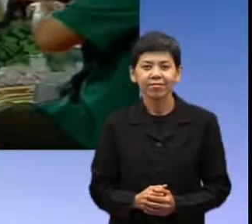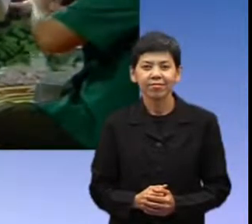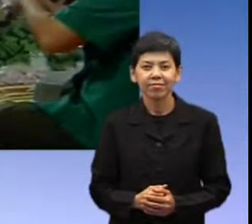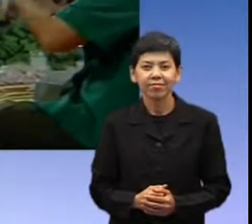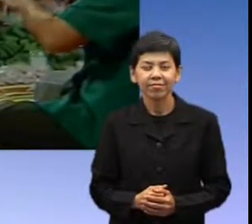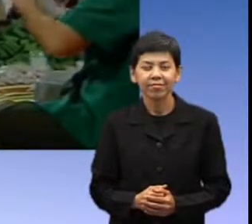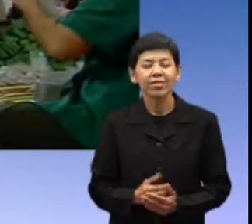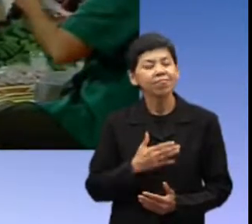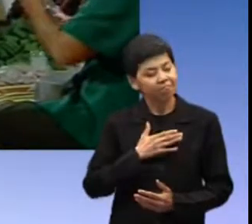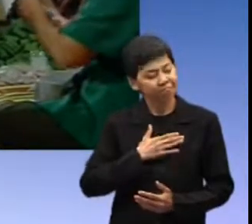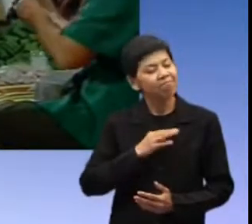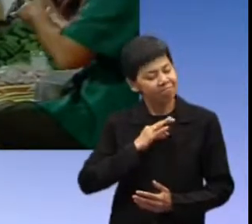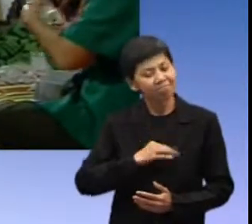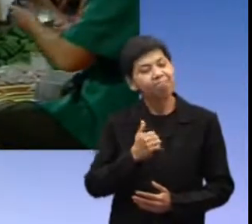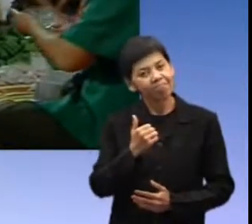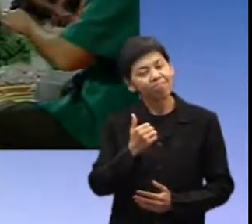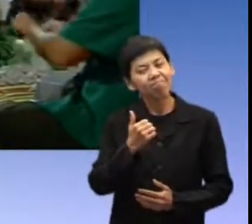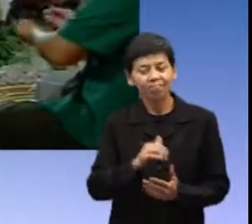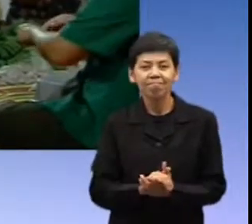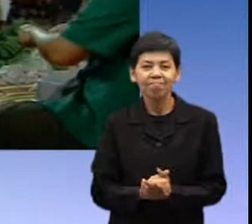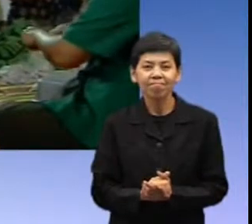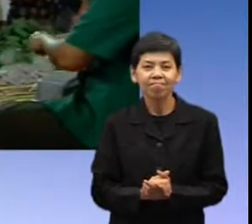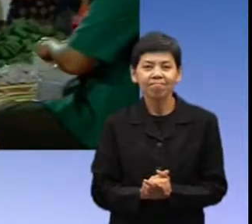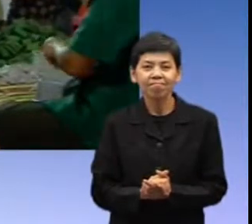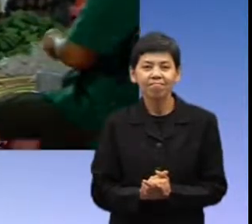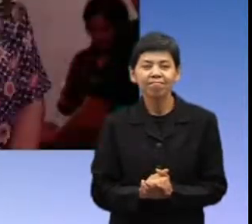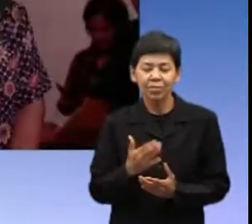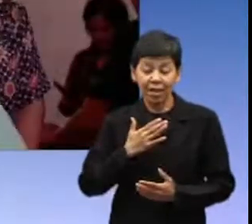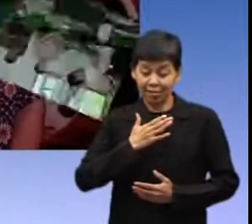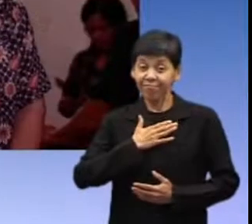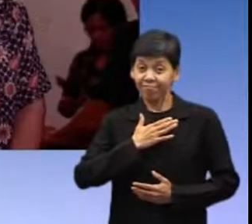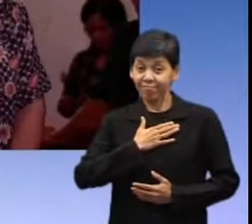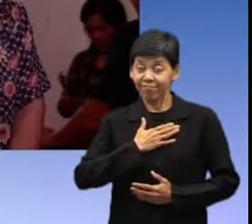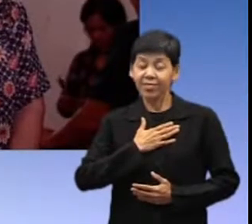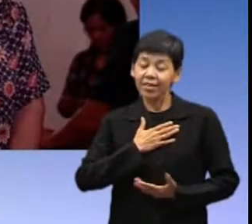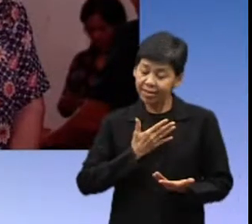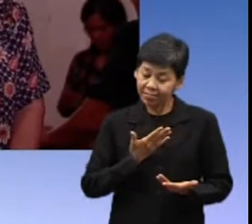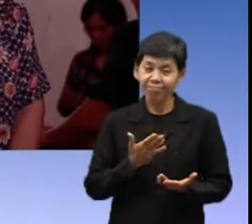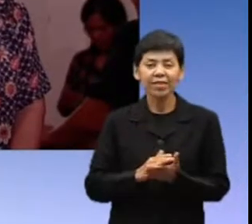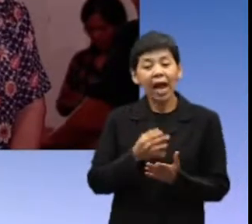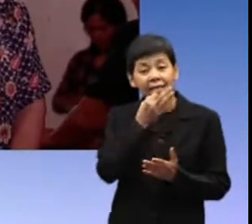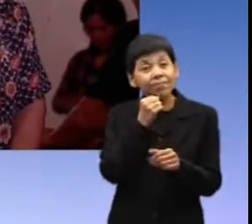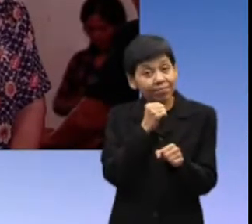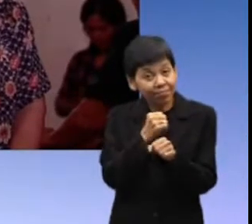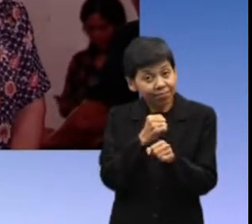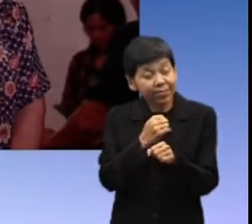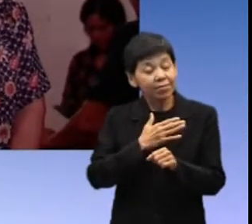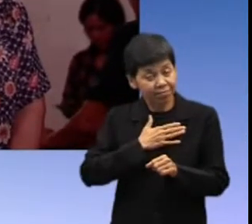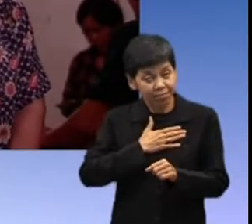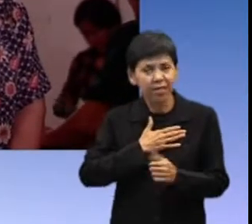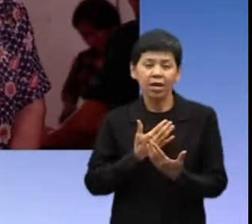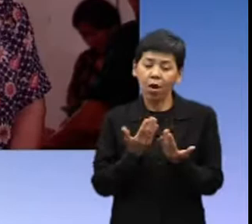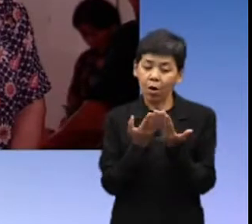ก็เป็นความภาคภูมิใจอีกระดับหนึ่งนะคะในการที่ตัวดิฉันเองนะคะนอกจากอาชีพนี้จะท